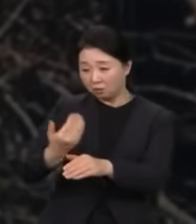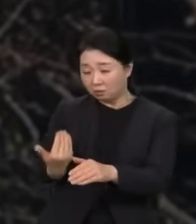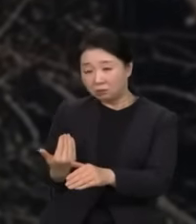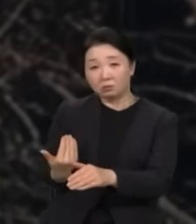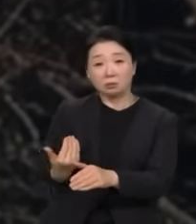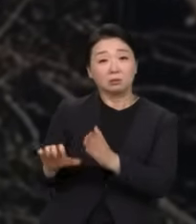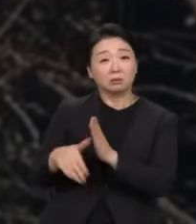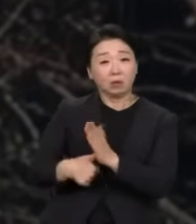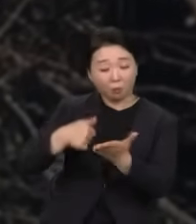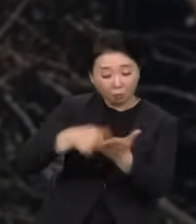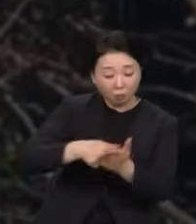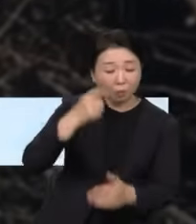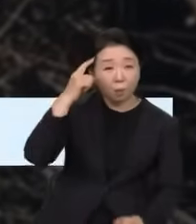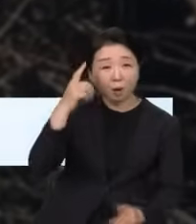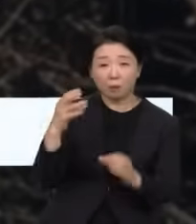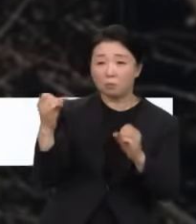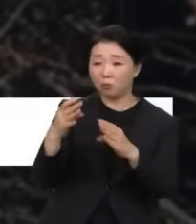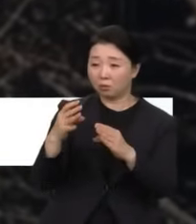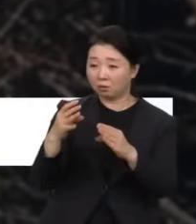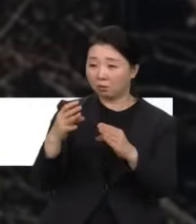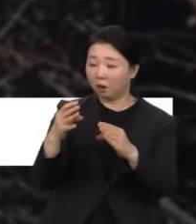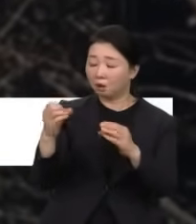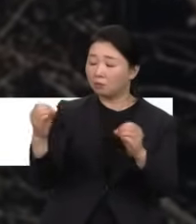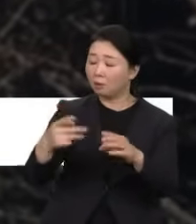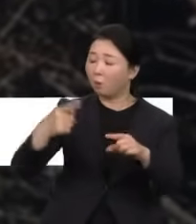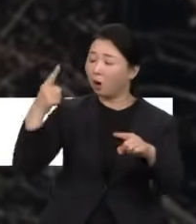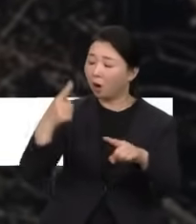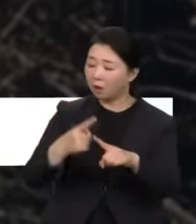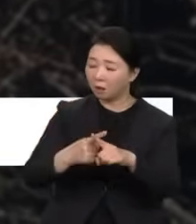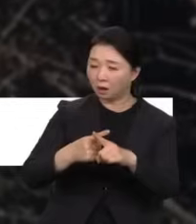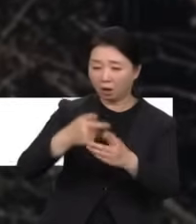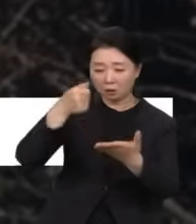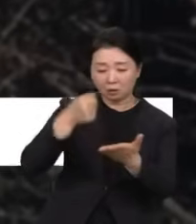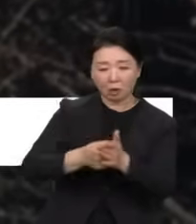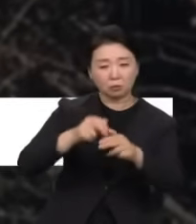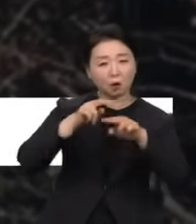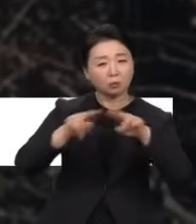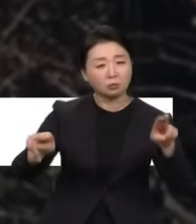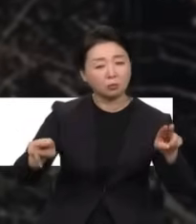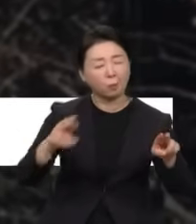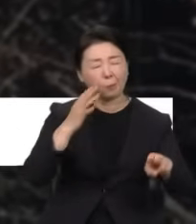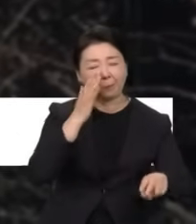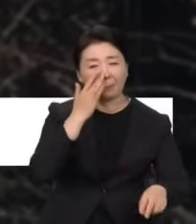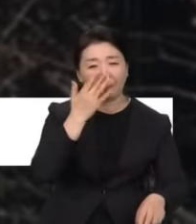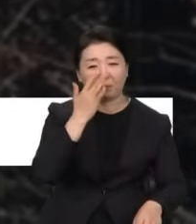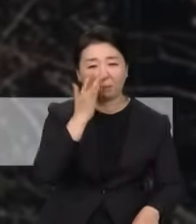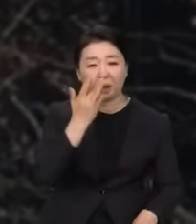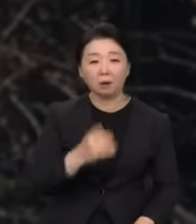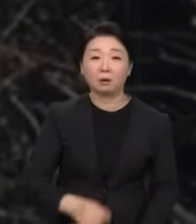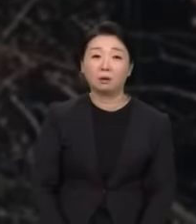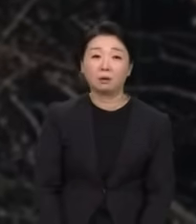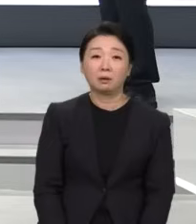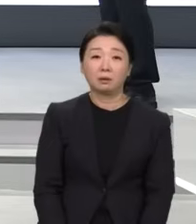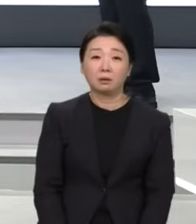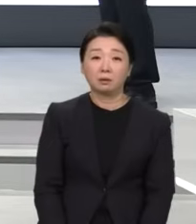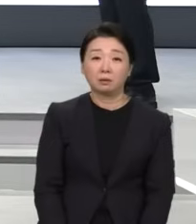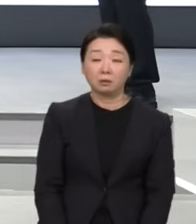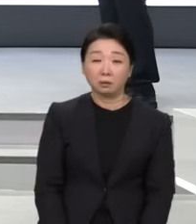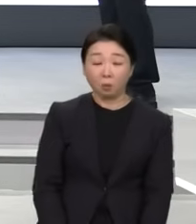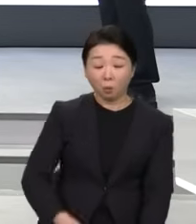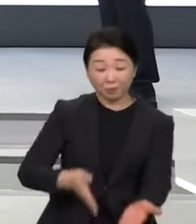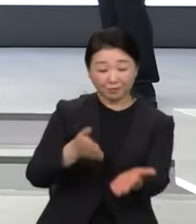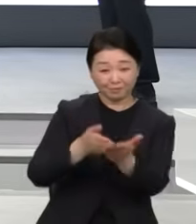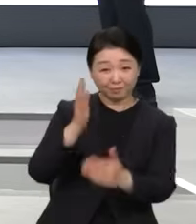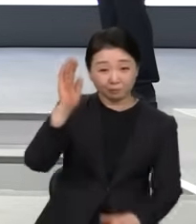순간에 보좌관과 대화하다가 결정을 취소시켰다 이런 설명은 쉽게 납득은 되지 않는 부분입니다. 네, 그러니까 그렇게 언론 브리핑을